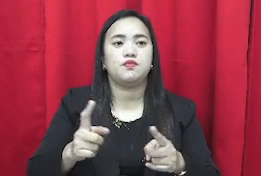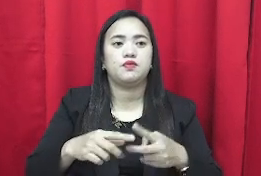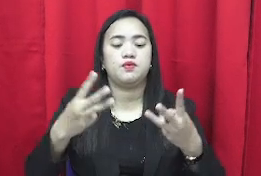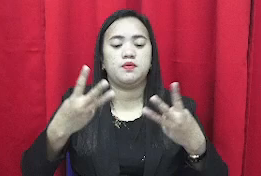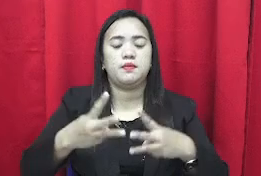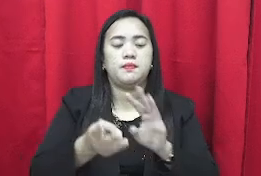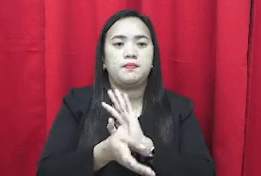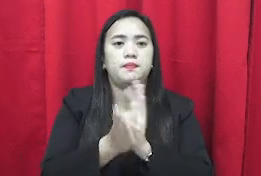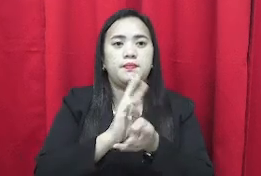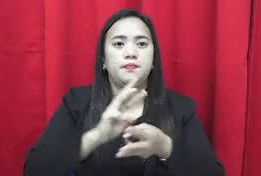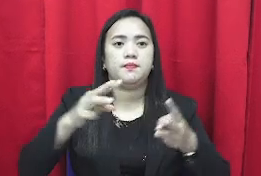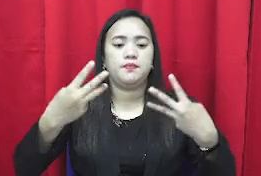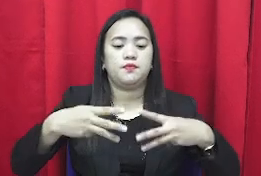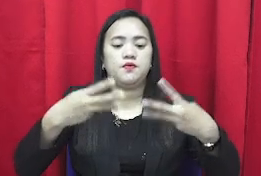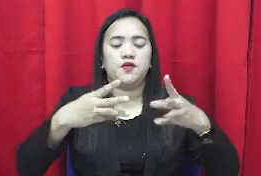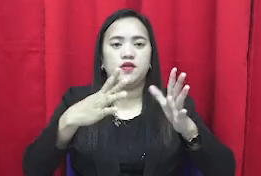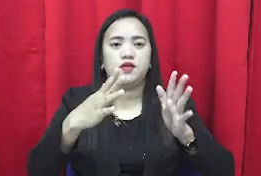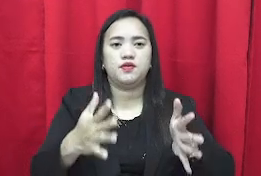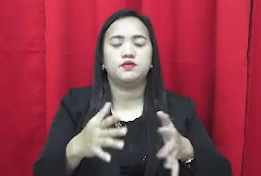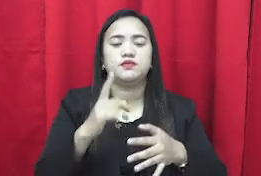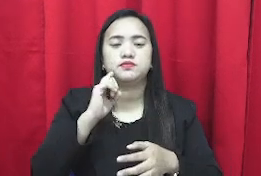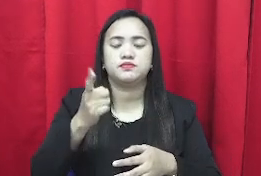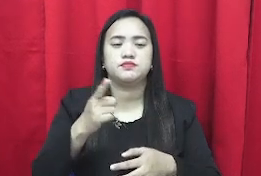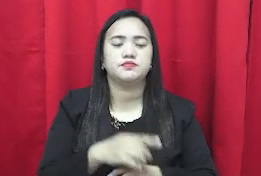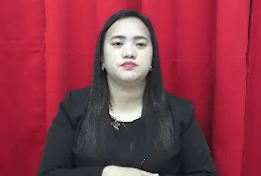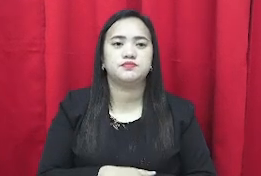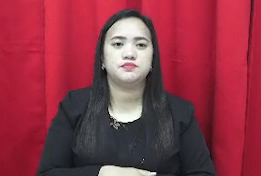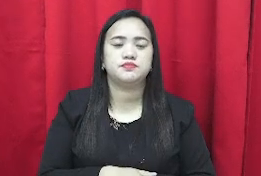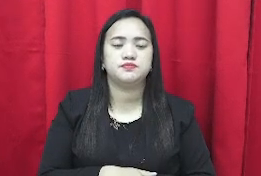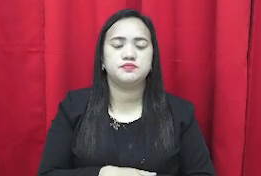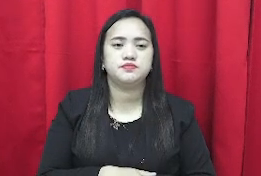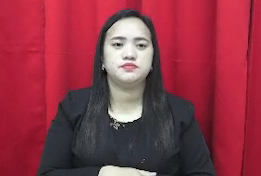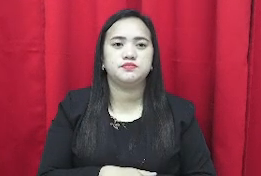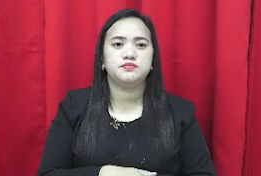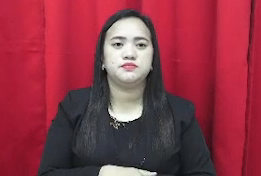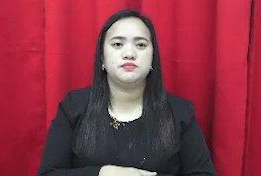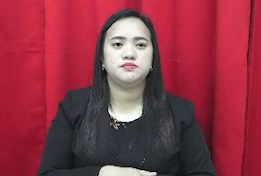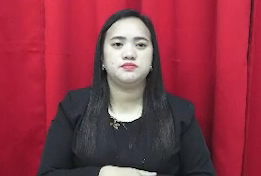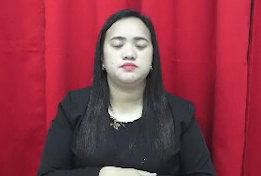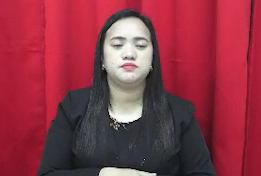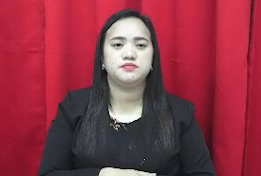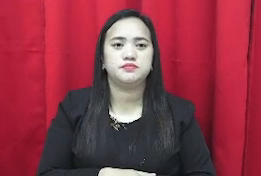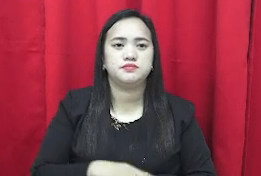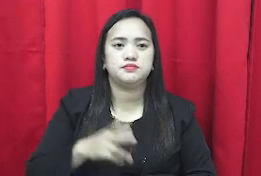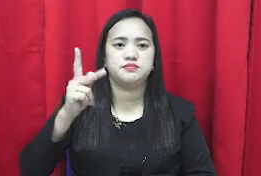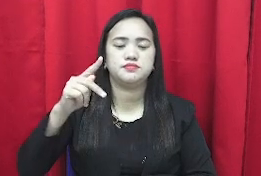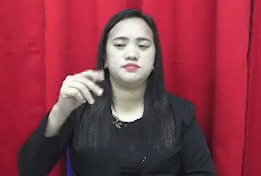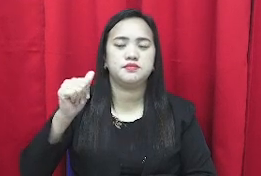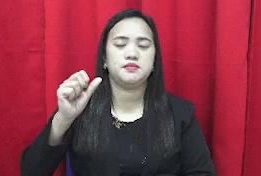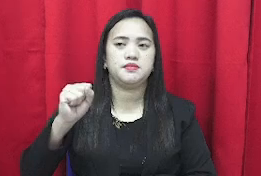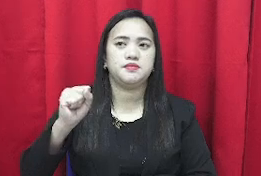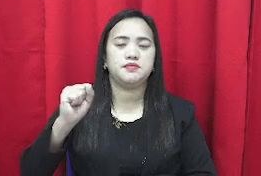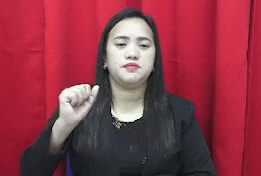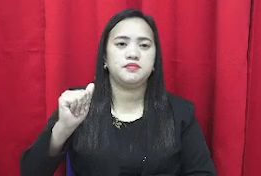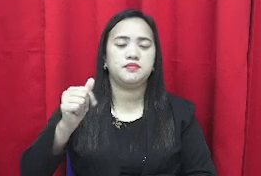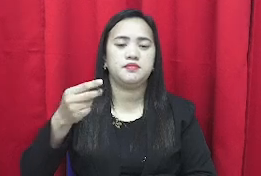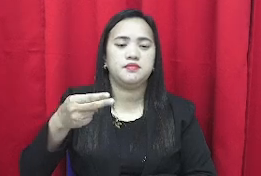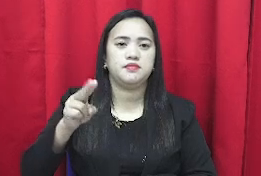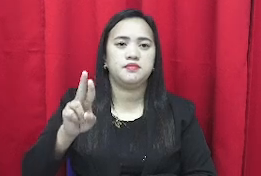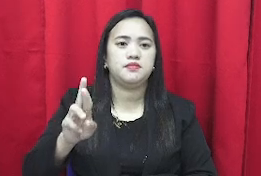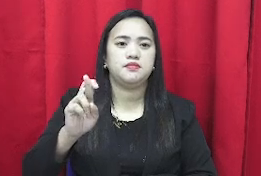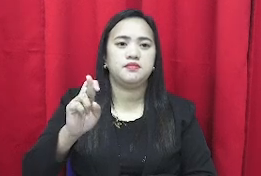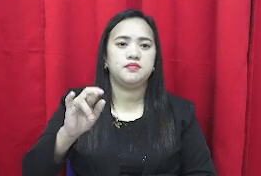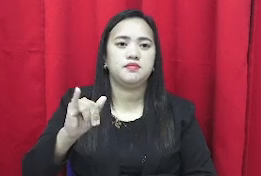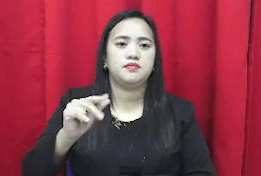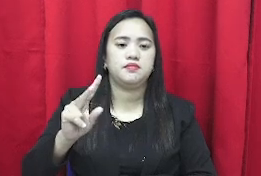kang sabi nga ng ah komunista eh pasahurin ng gobyerno eh O di ba Anong klaseng pasahurin ka ng